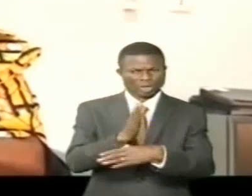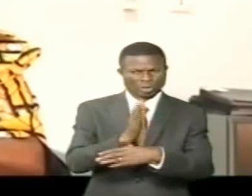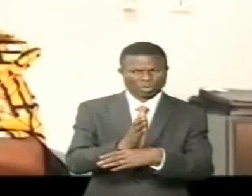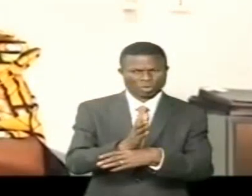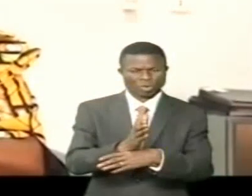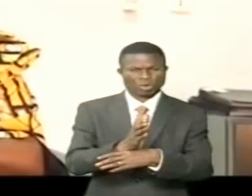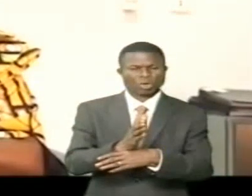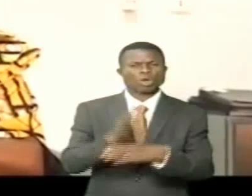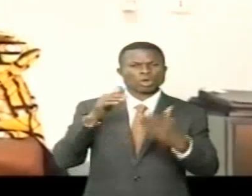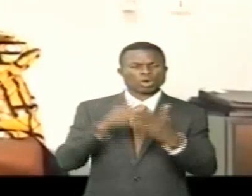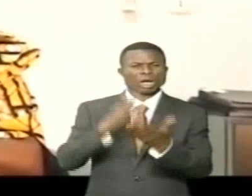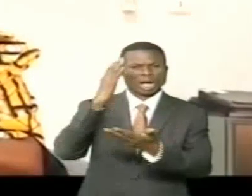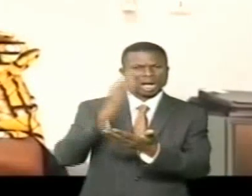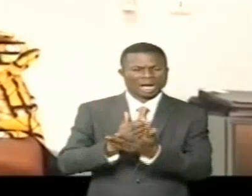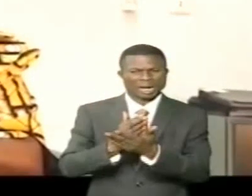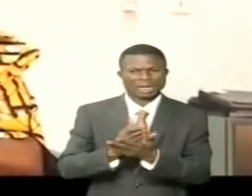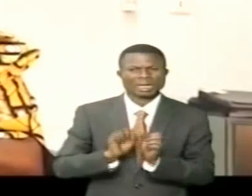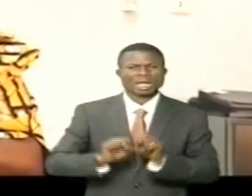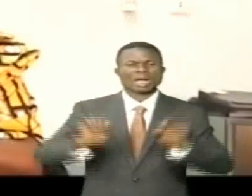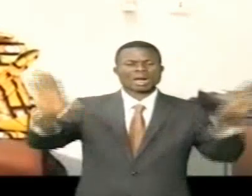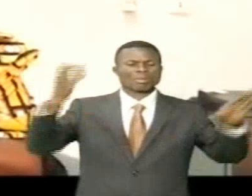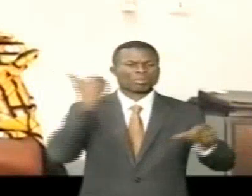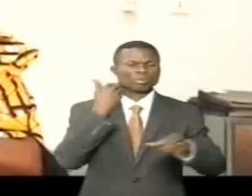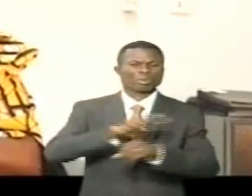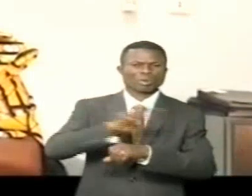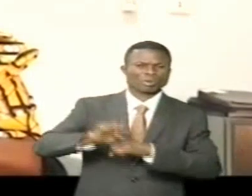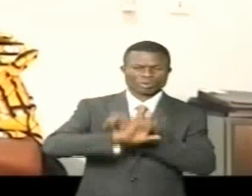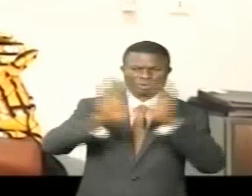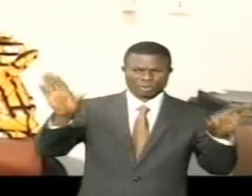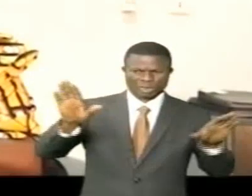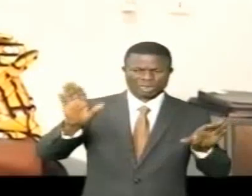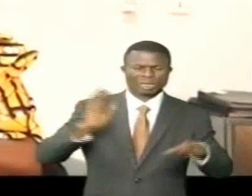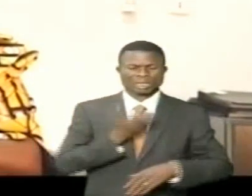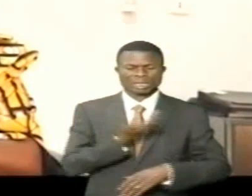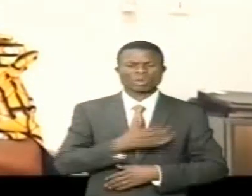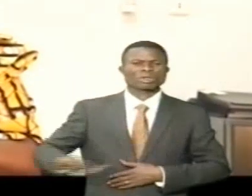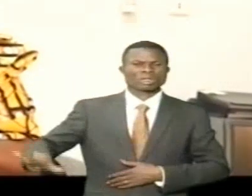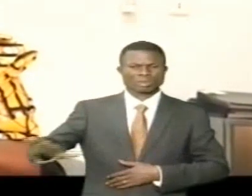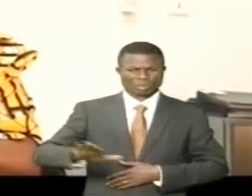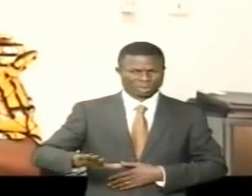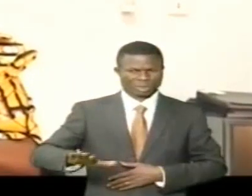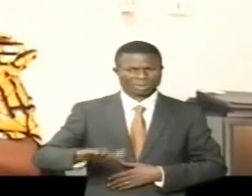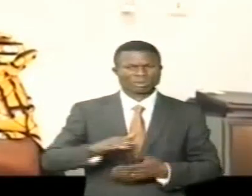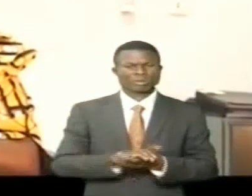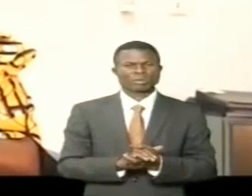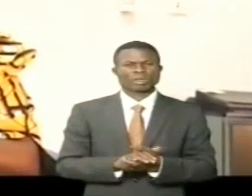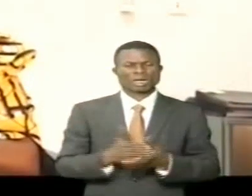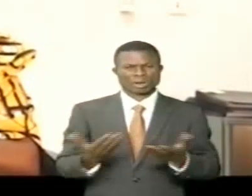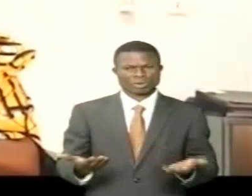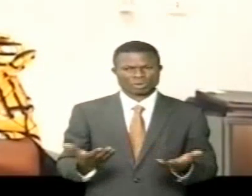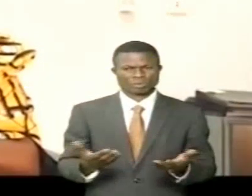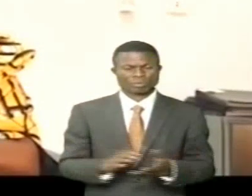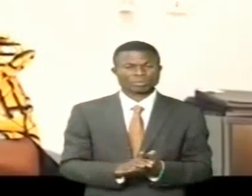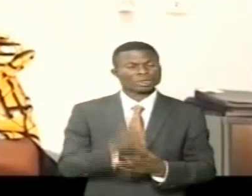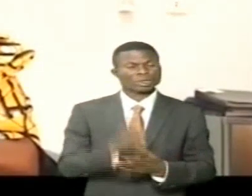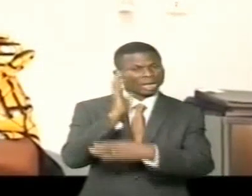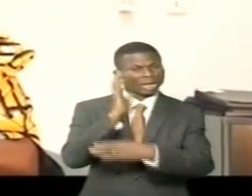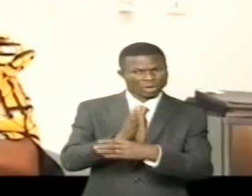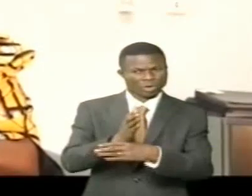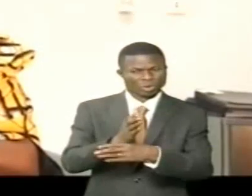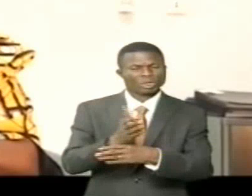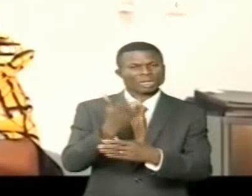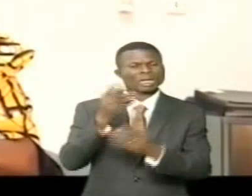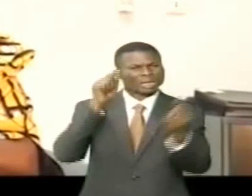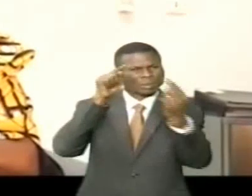visant à stopper la propagation de la pandémie à coronavirus dans notre pays. Ces mesures ne visent qu'un seul